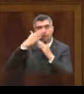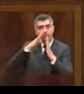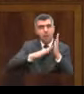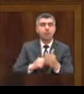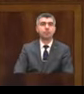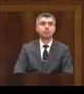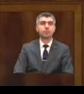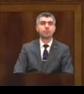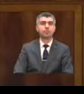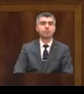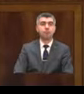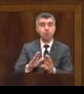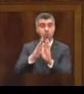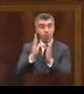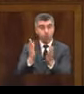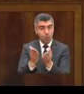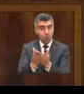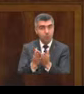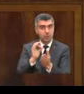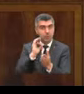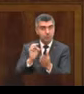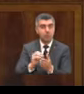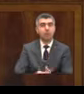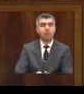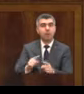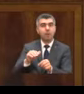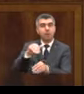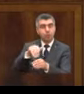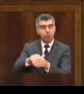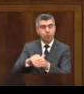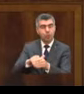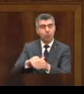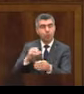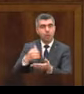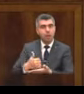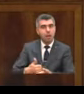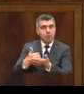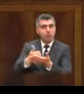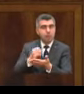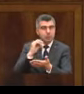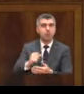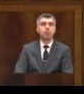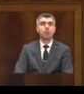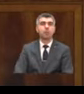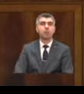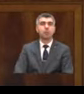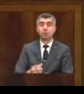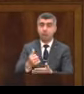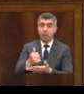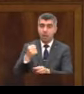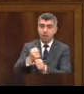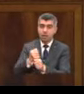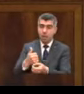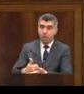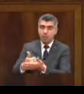المملكة. طبعا كل هذه الخدمات التي تتم في إطار صندوق التماسك الاجتماعي والحماية الاجتماعية هي خدمات